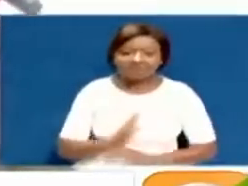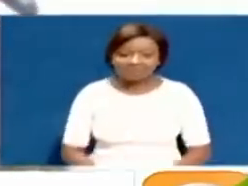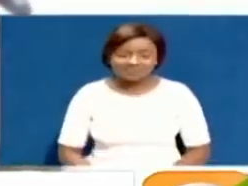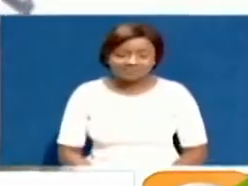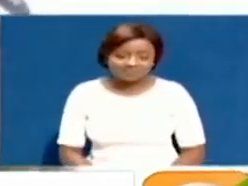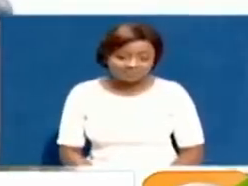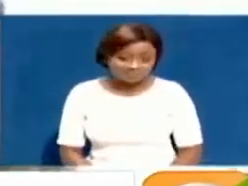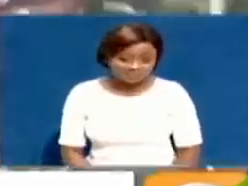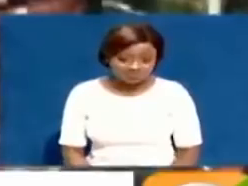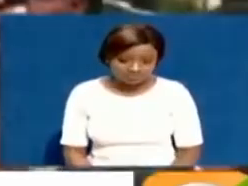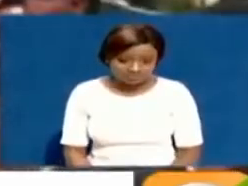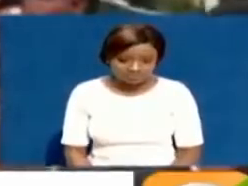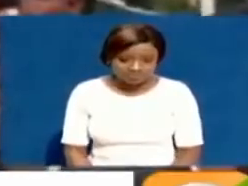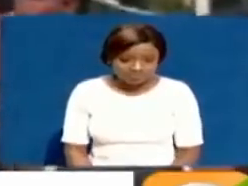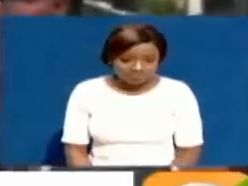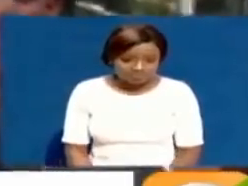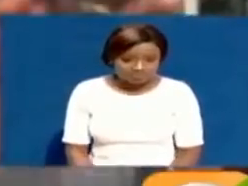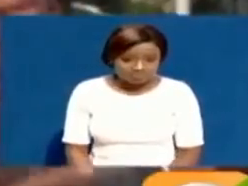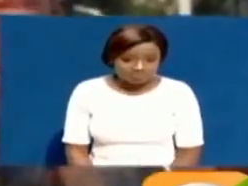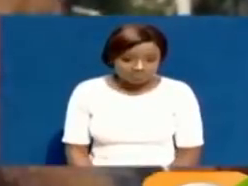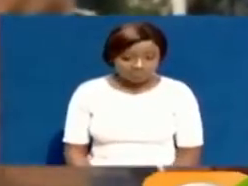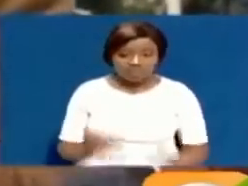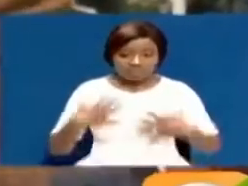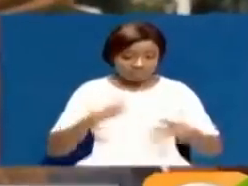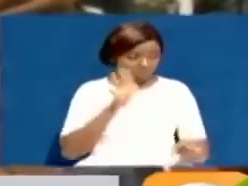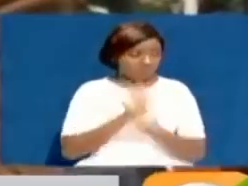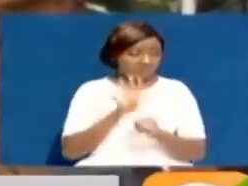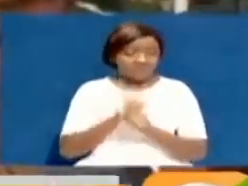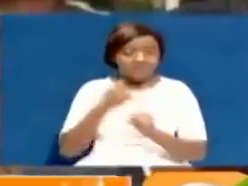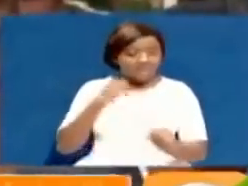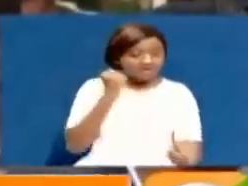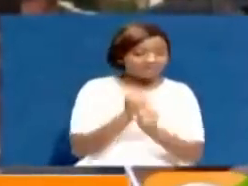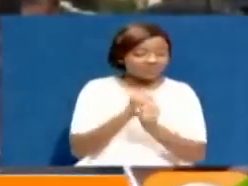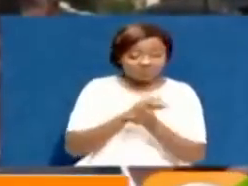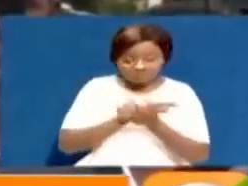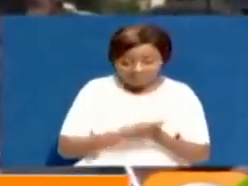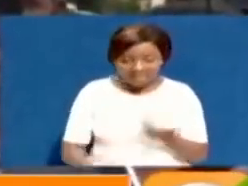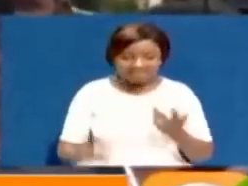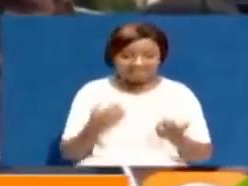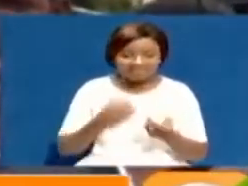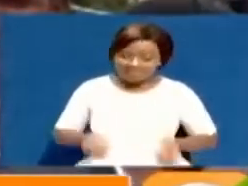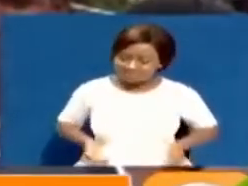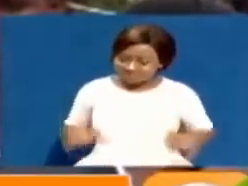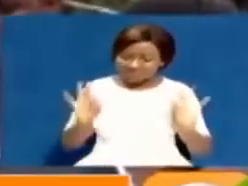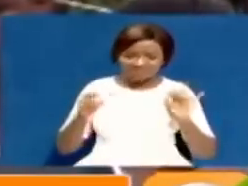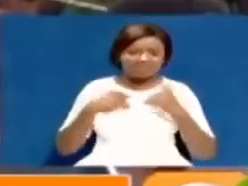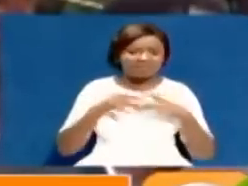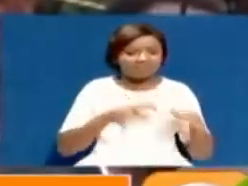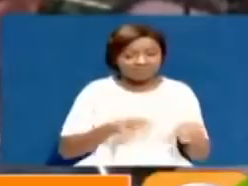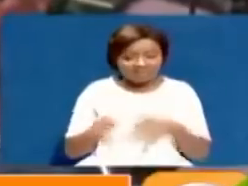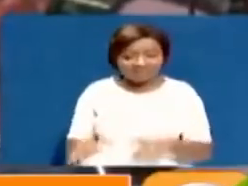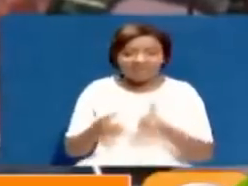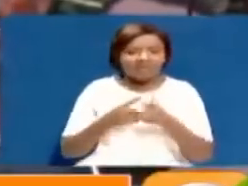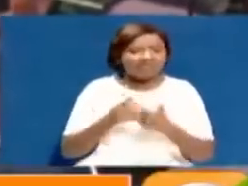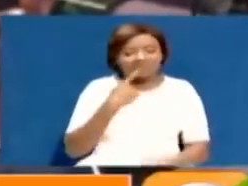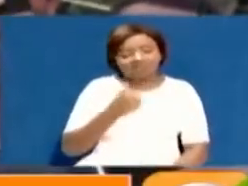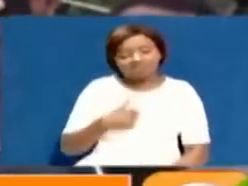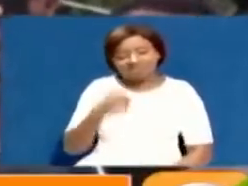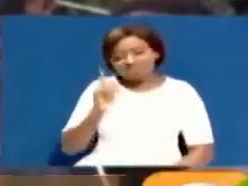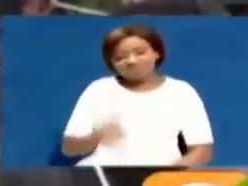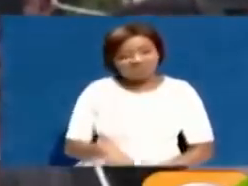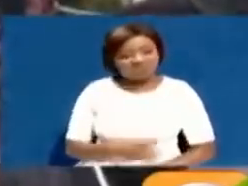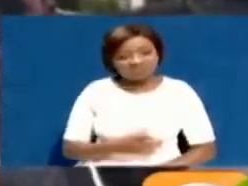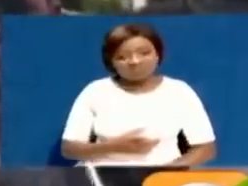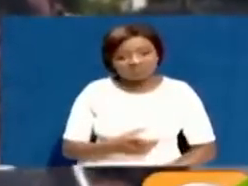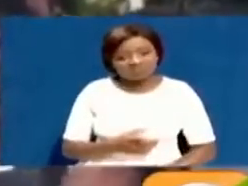rais ako nyuma ya BBI. Watu wetu hawana kazi, hawana chochote, wanaumia. Alafu mnatuambia nini? Alafu mnasema watoto